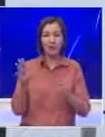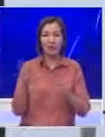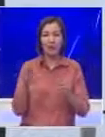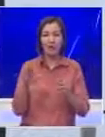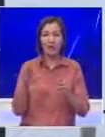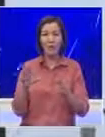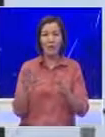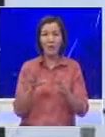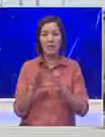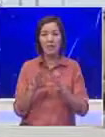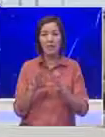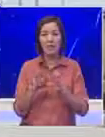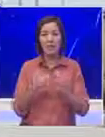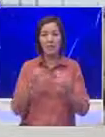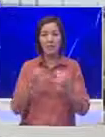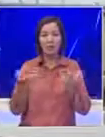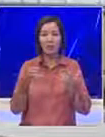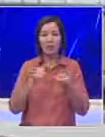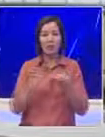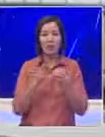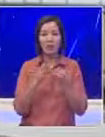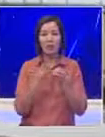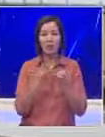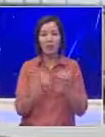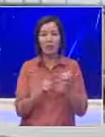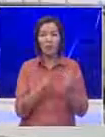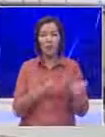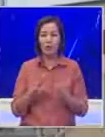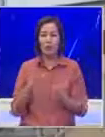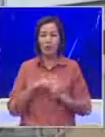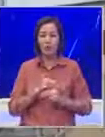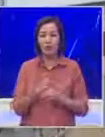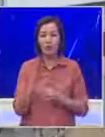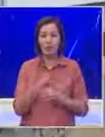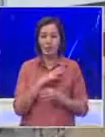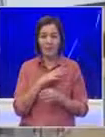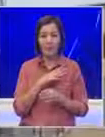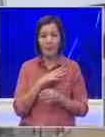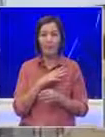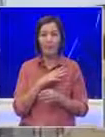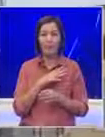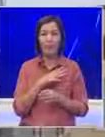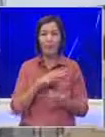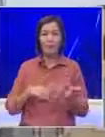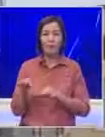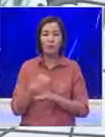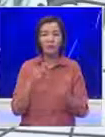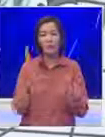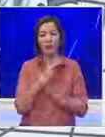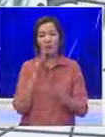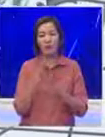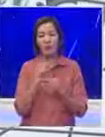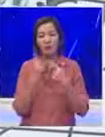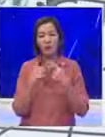жеткізу желілері тартылған 14 адам тұрақты жұмыс істейді. Өндірістік сипаттамаларынан бөлек жоба өзінің экологиялық